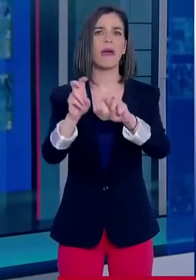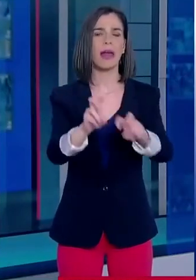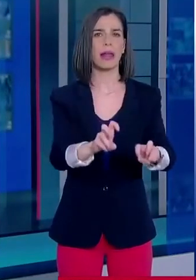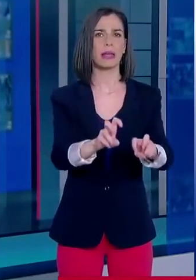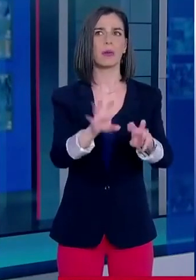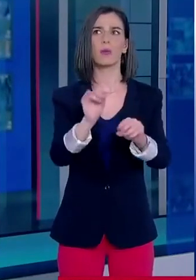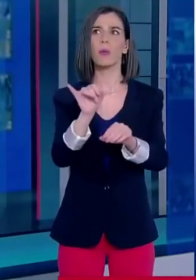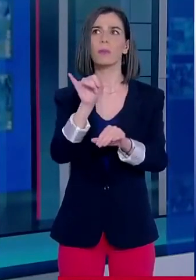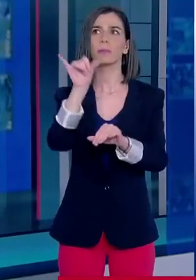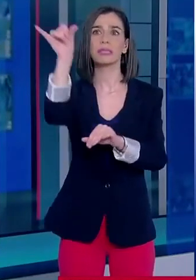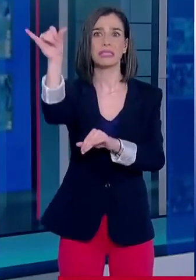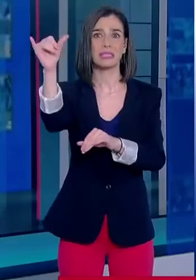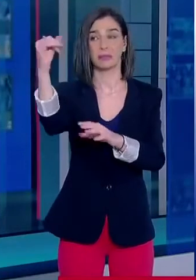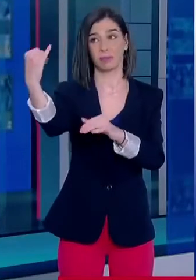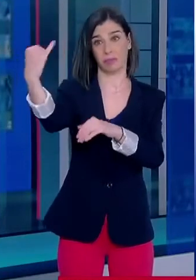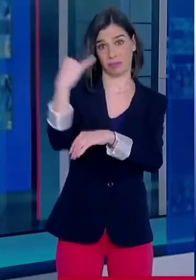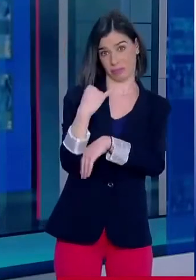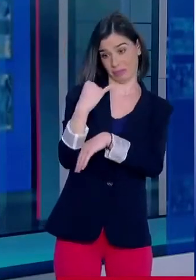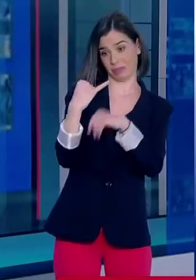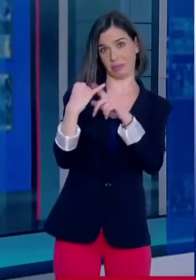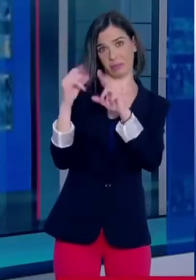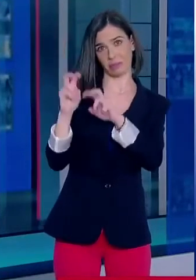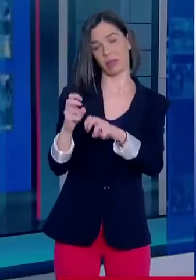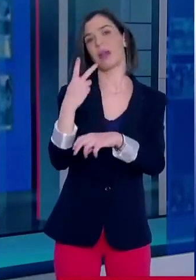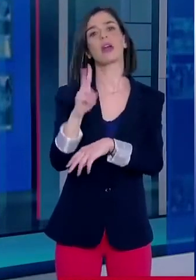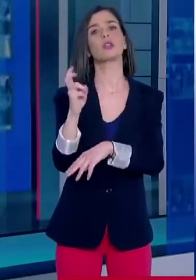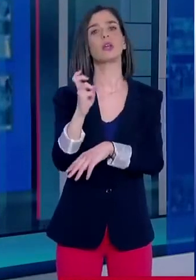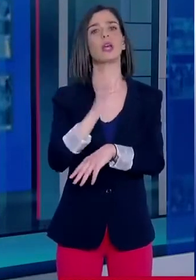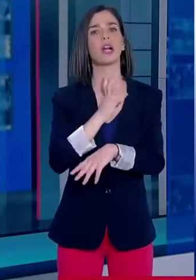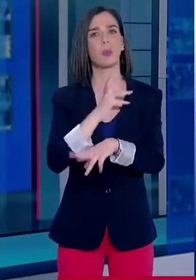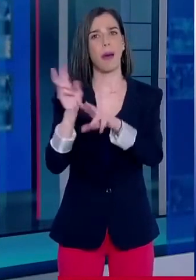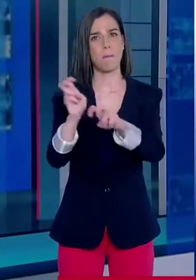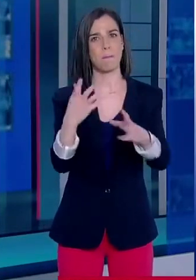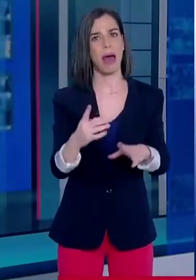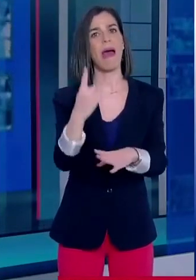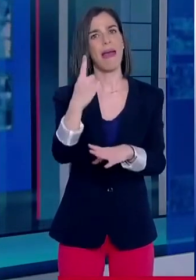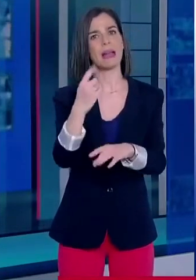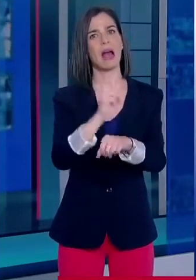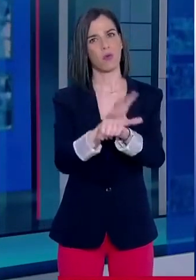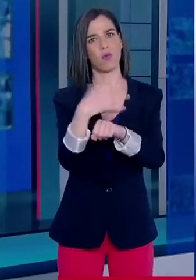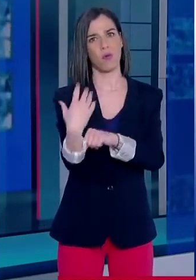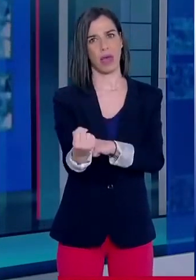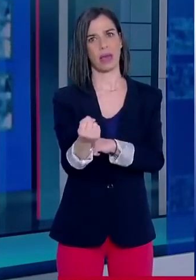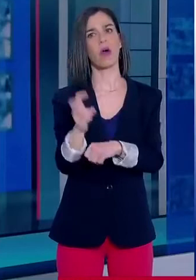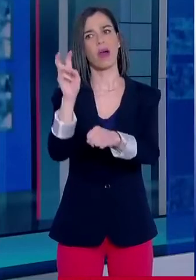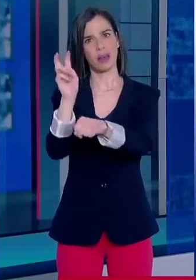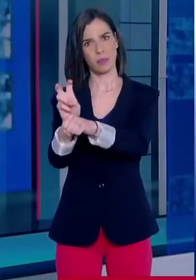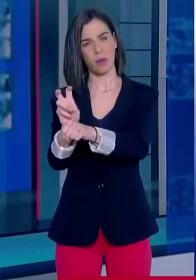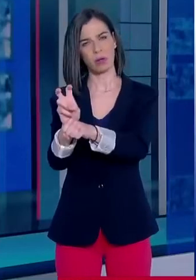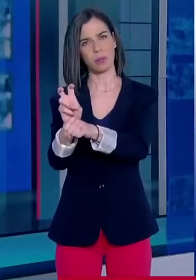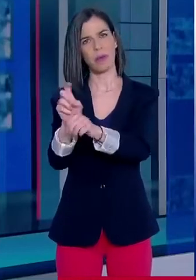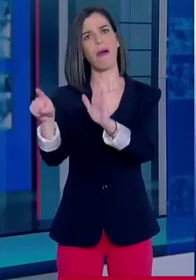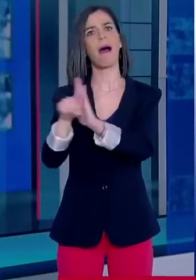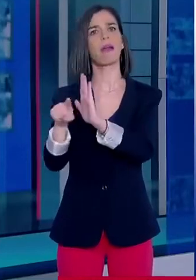πτήσεις εξωτερικού. Χθες έφτασαν στη χώρα μας 4 πτήσεις με 220 άτομα. Ένα μόνο τεστ βγήκε θετικό, ενώ όλα τα υπόλοιπα